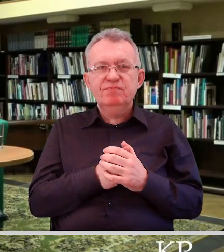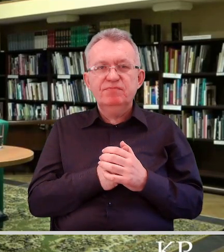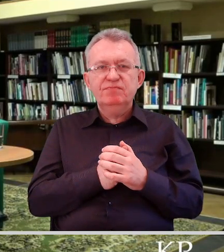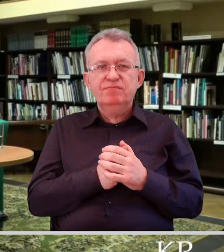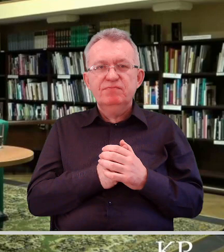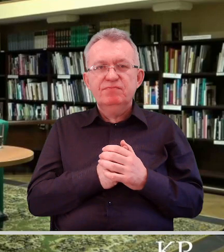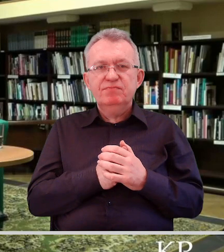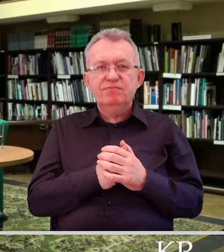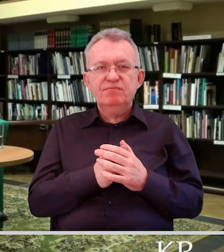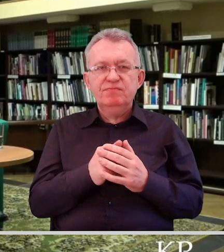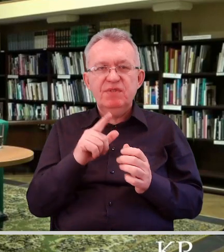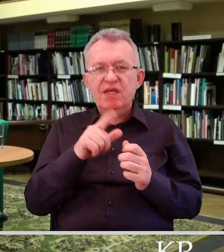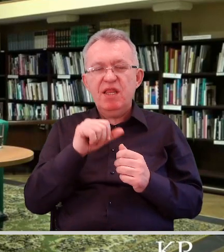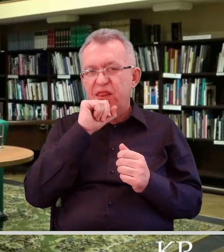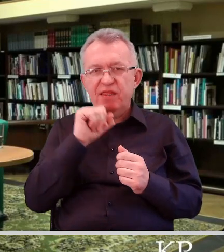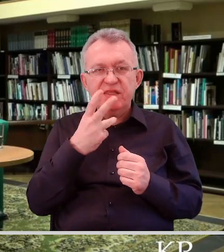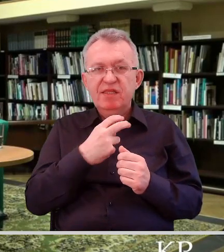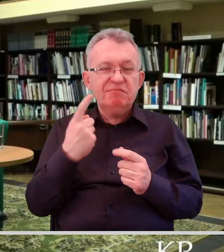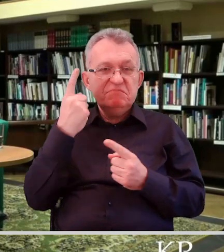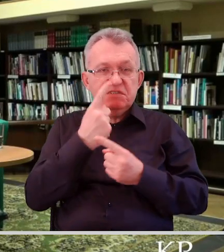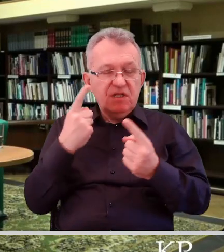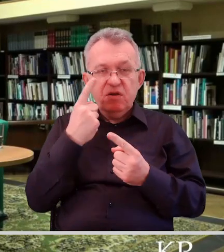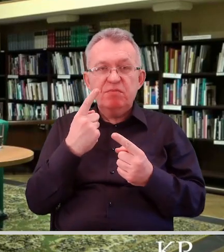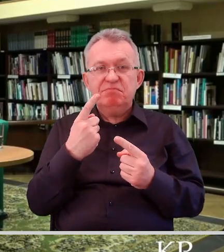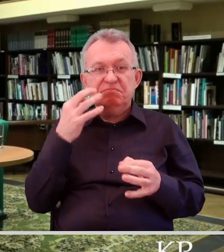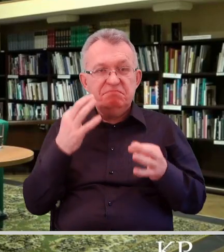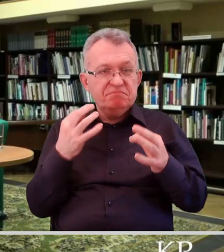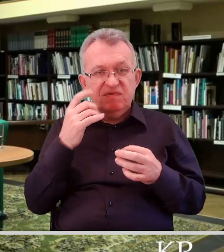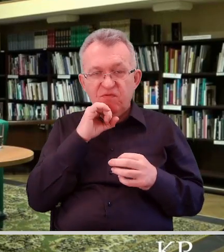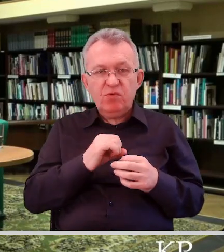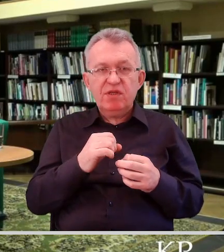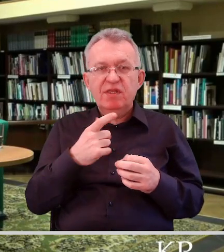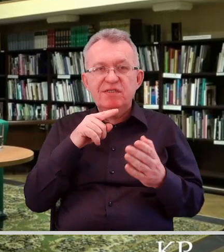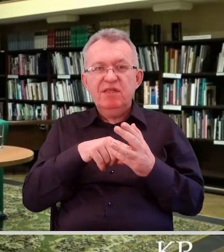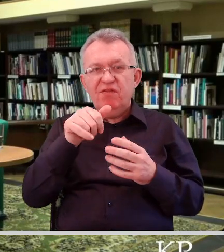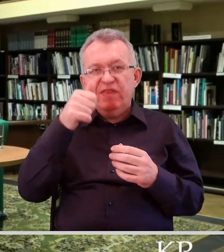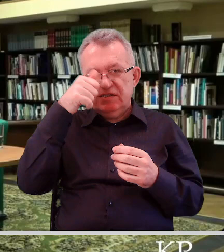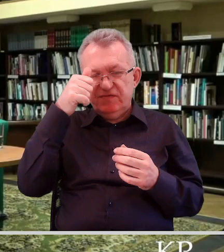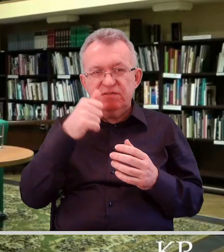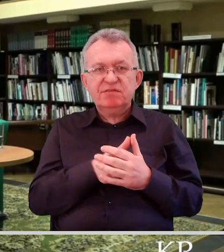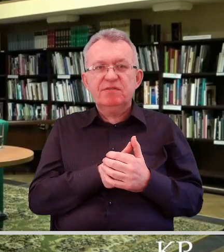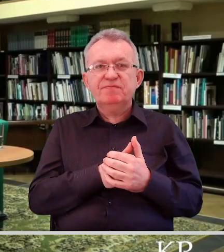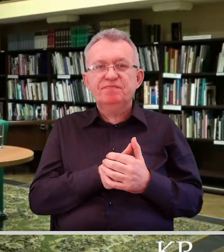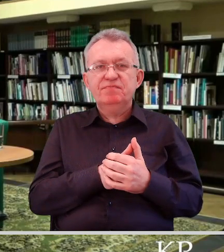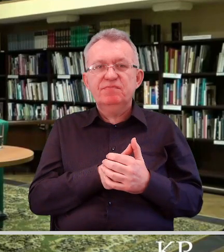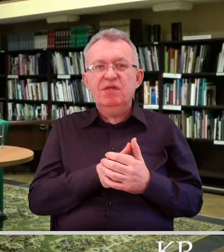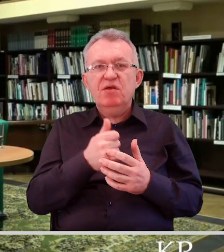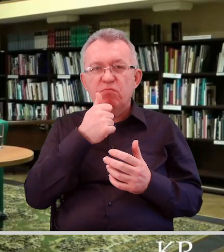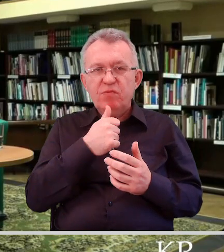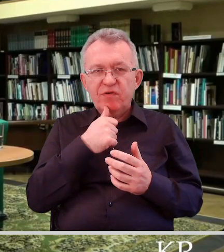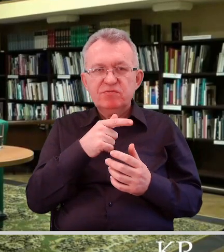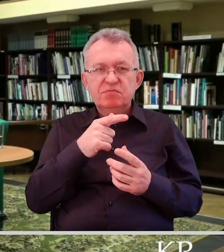nich, ale nigdy nie zastanawiałam się nad znaczeniem tego nazwiska. Więc